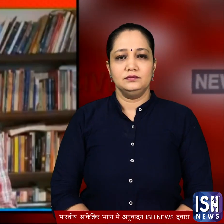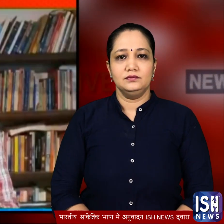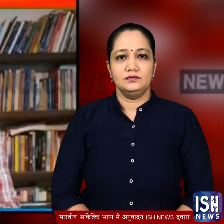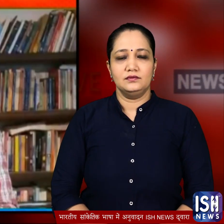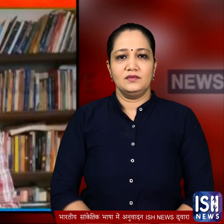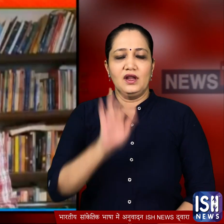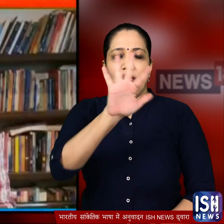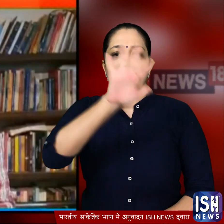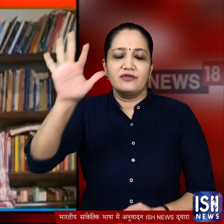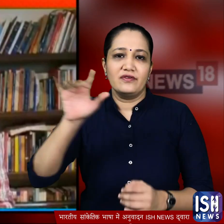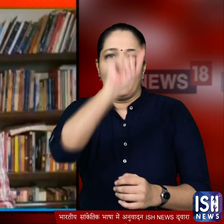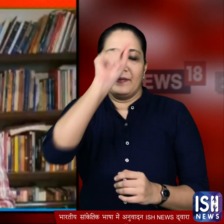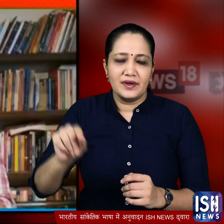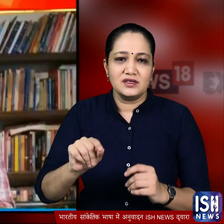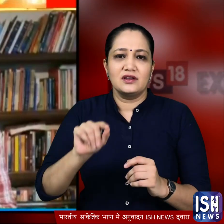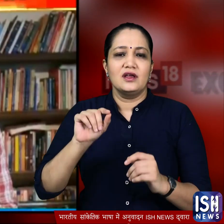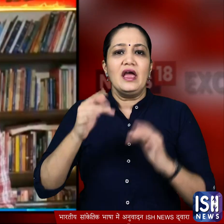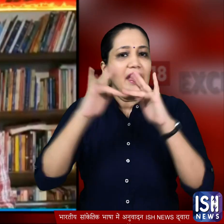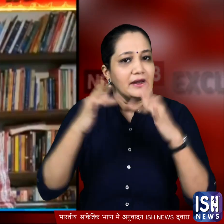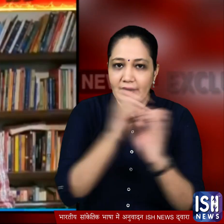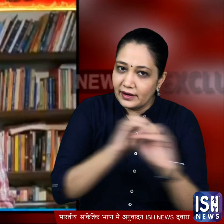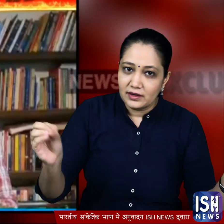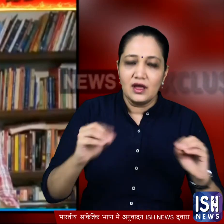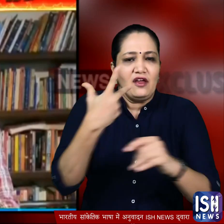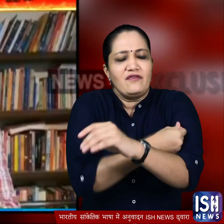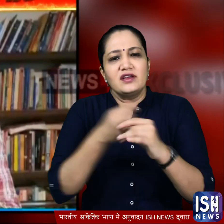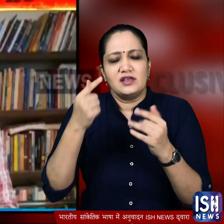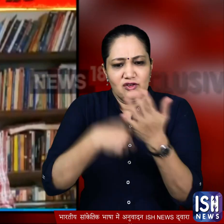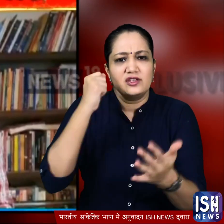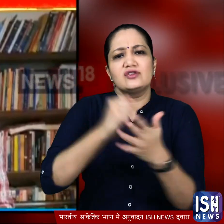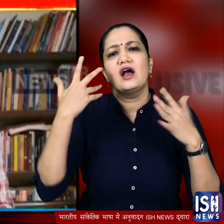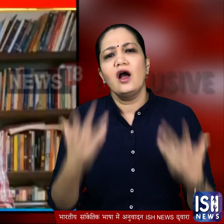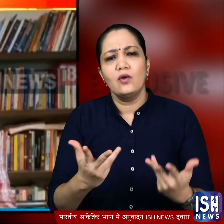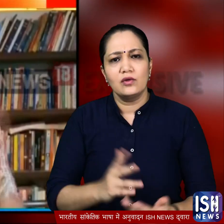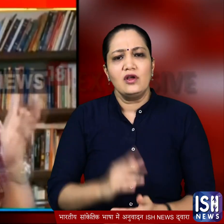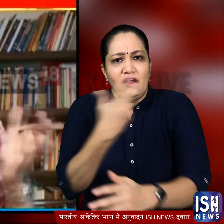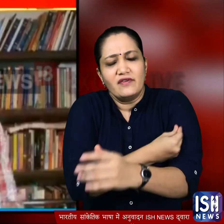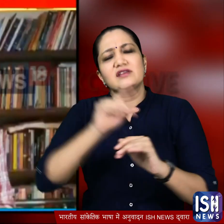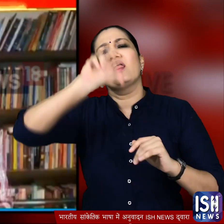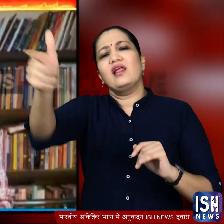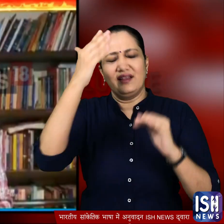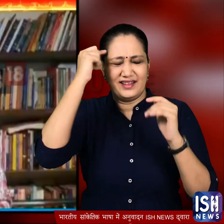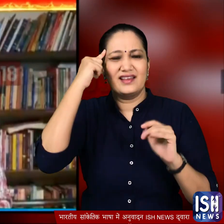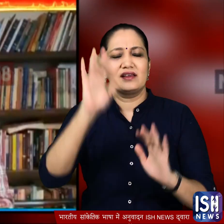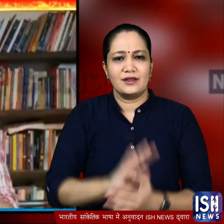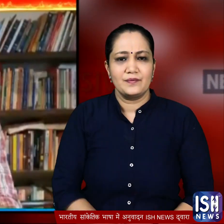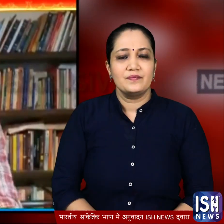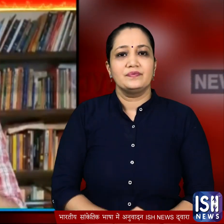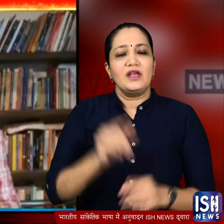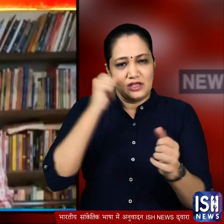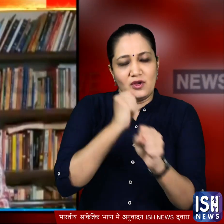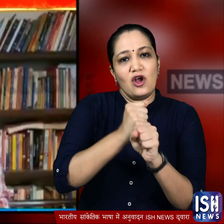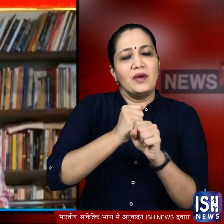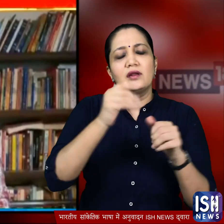जहां 55% आबादी को पास इंटरनेट नहीं है, वो वैक्सीन रजिस्ट्रेशन कैसे कराएगा? वैक्सीन तो बहुत दूर की बात है। इस